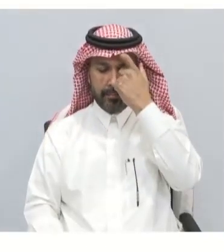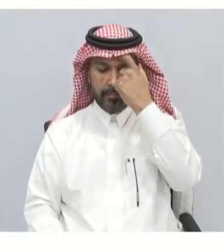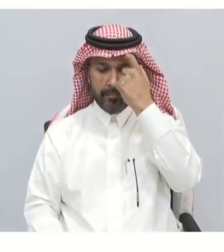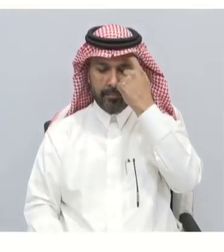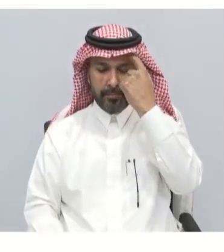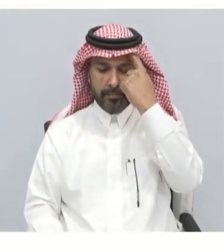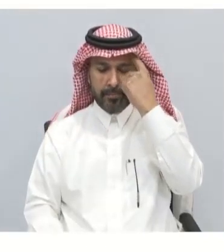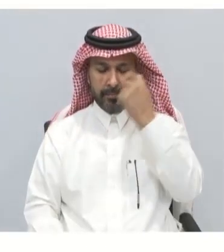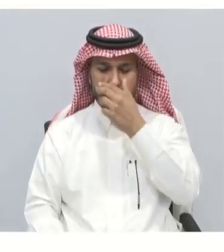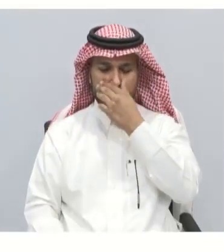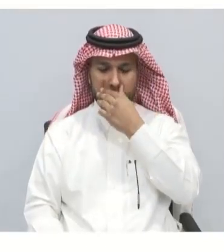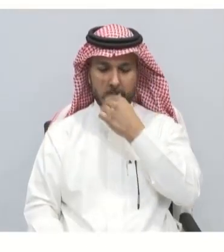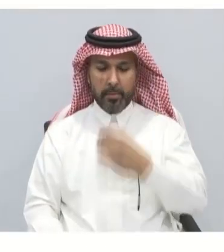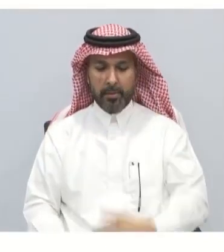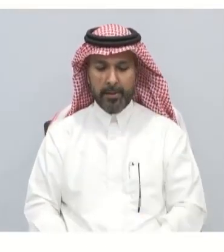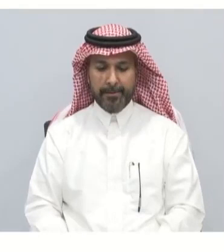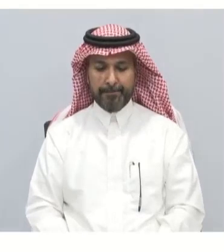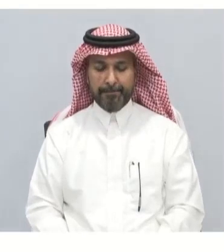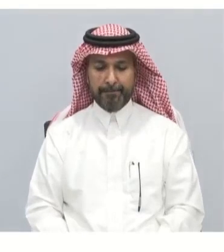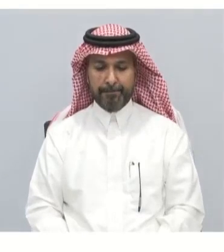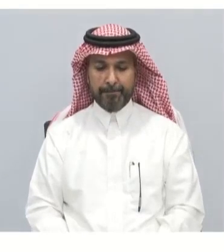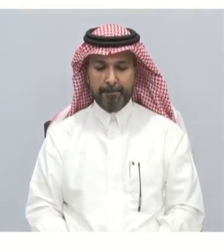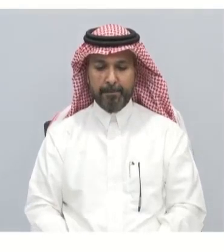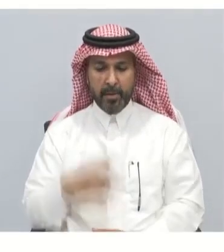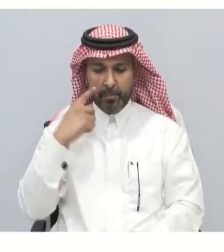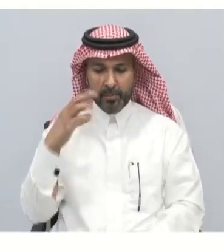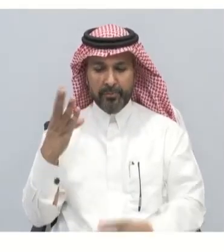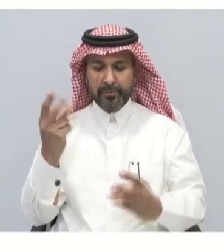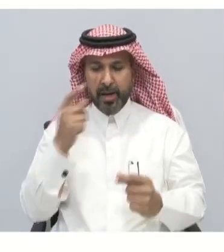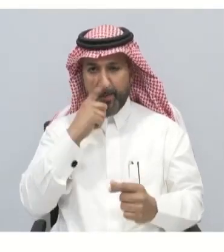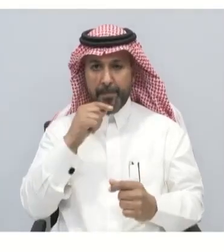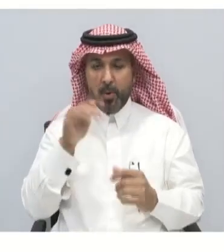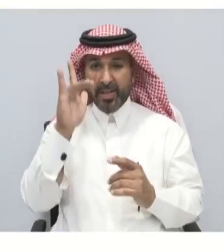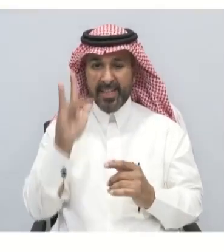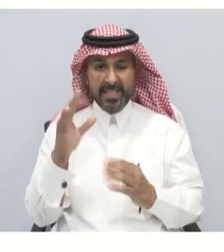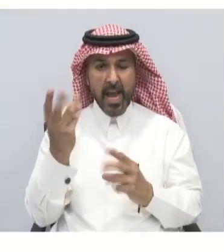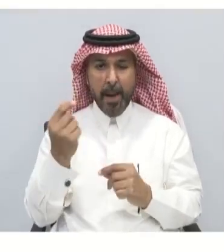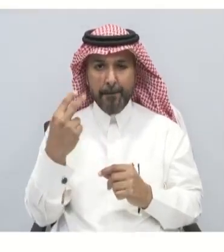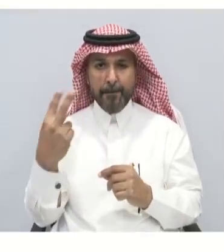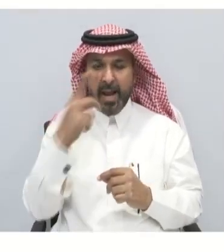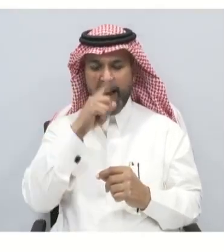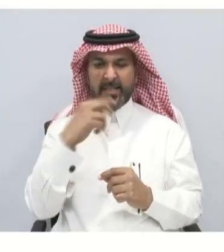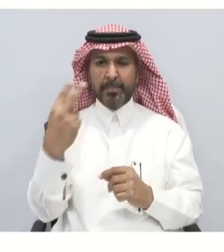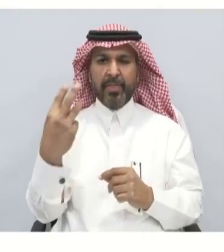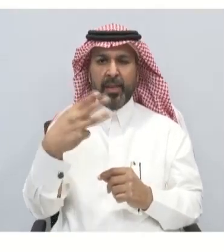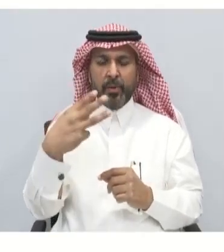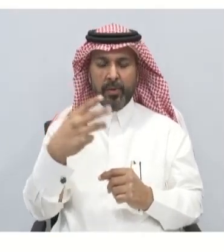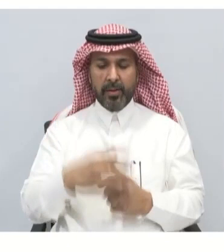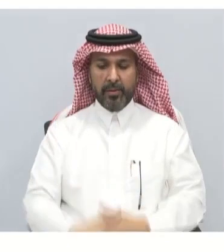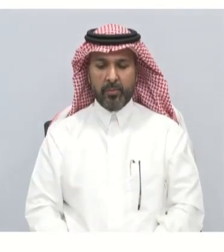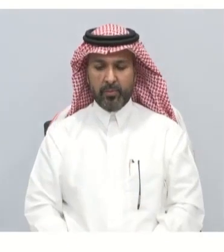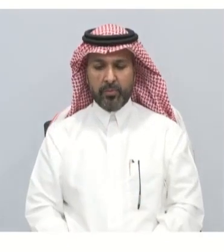عدينا الكراسي هل هي 32 هنا واح 2 3 راح نعد اللي